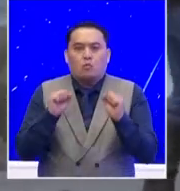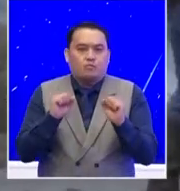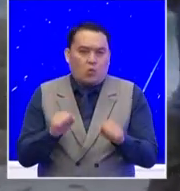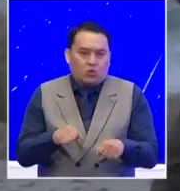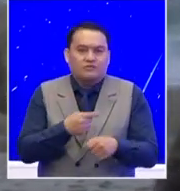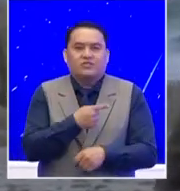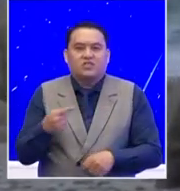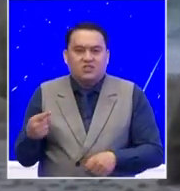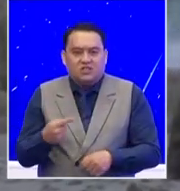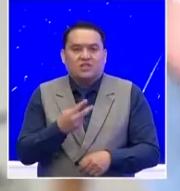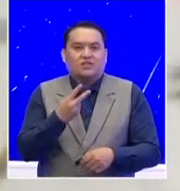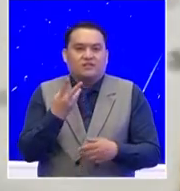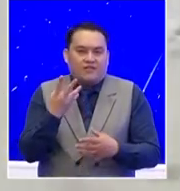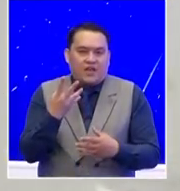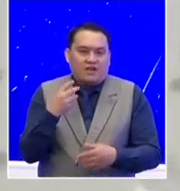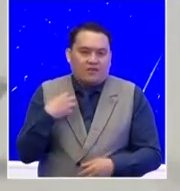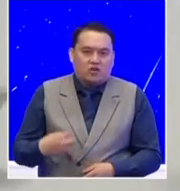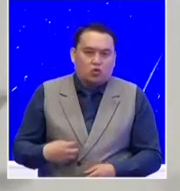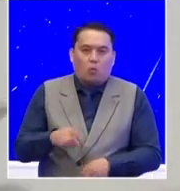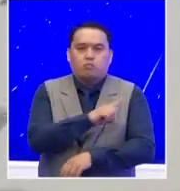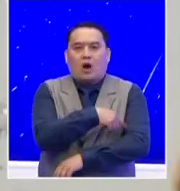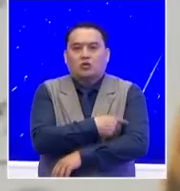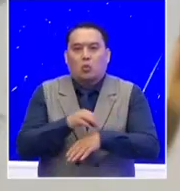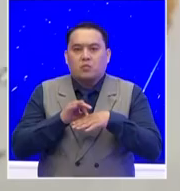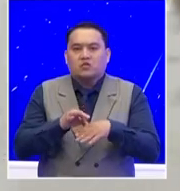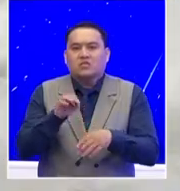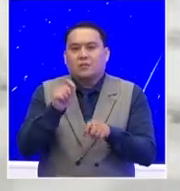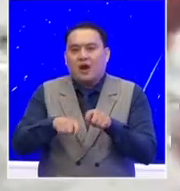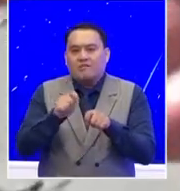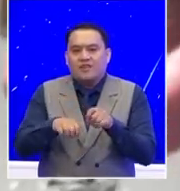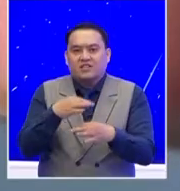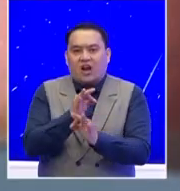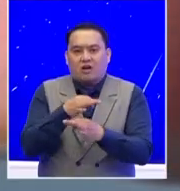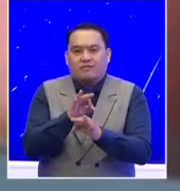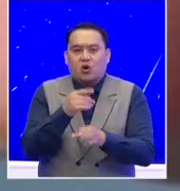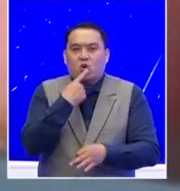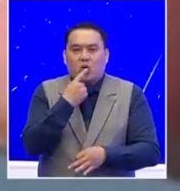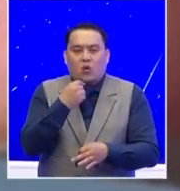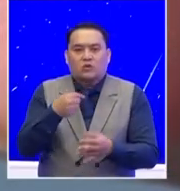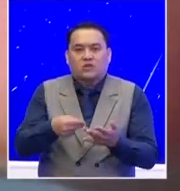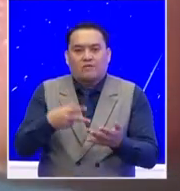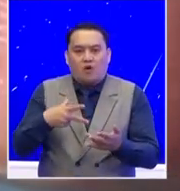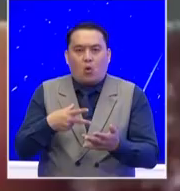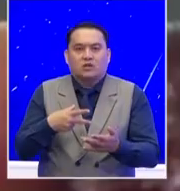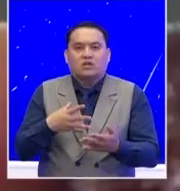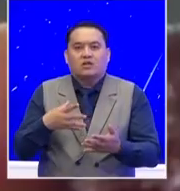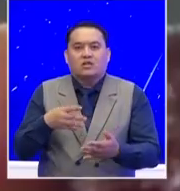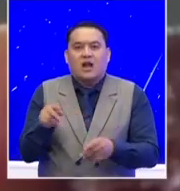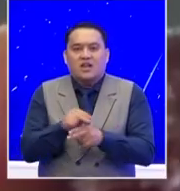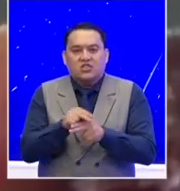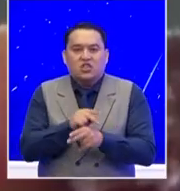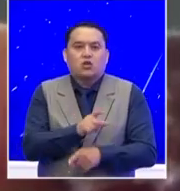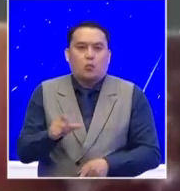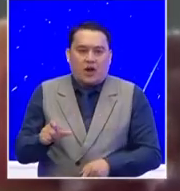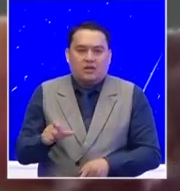В течение ближайших дней две французские больницы проведут эксперименты по применению крови червей морских пескожилов для лечения